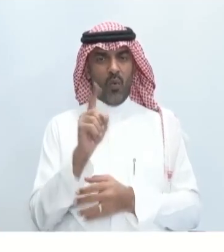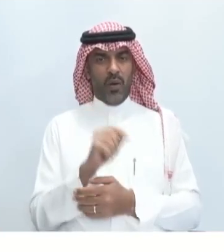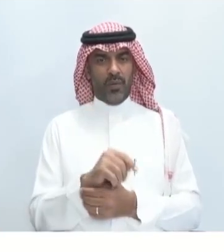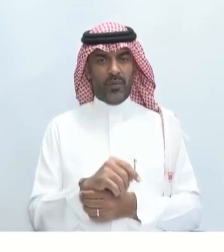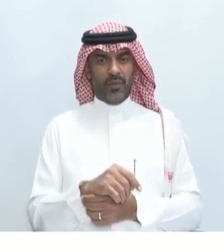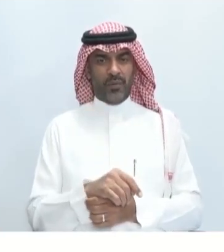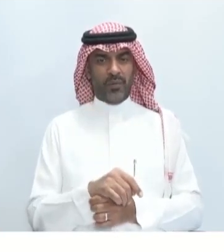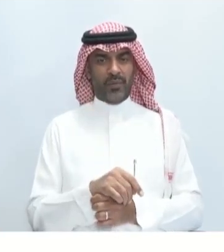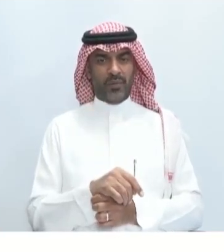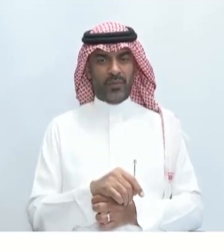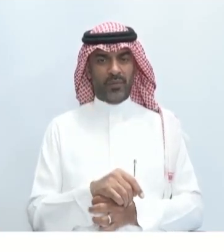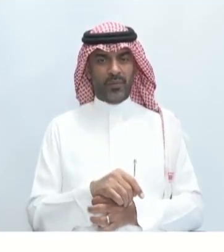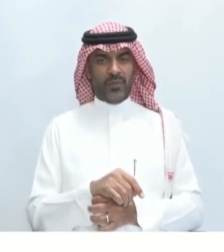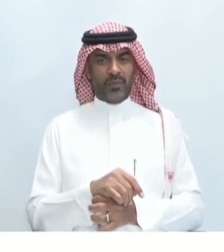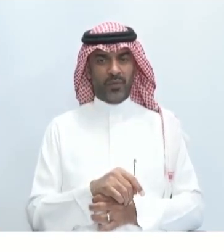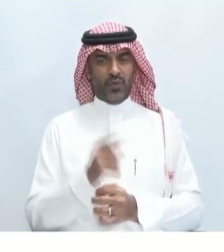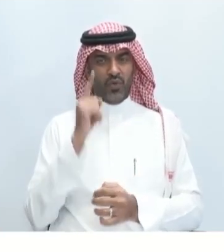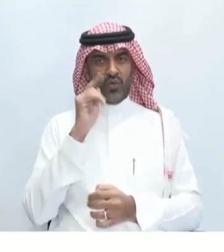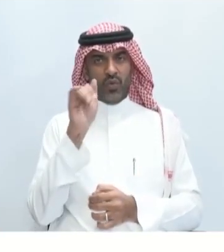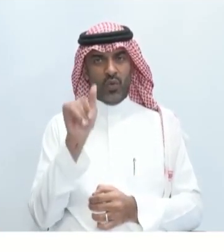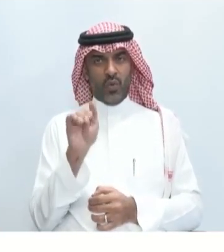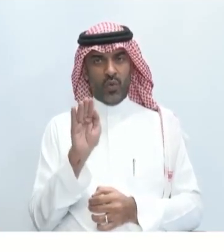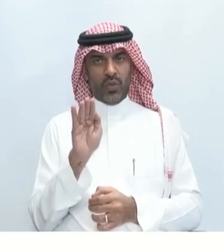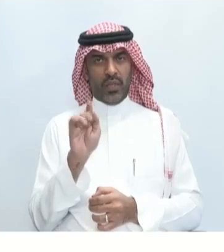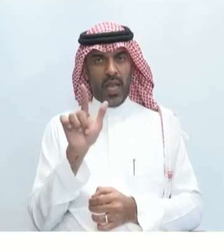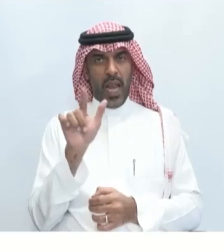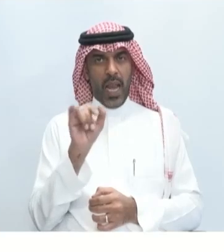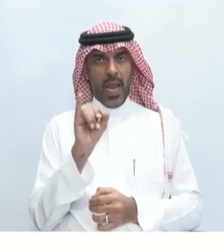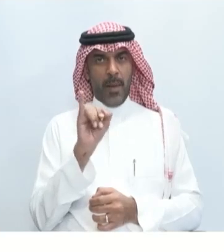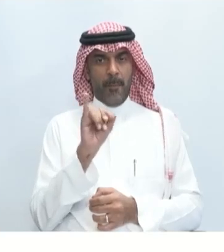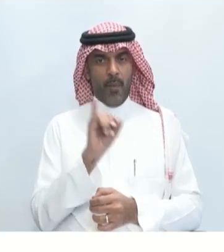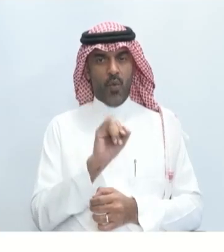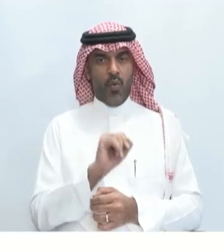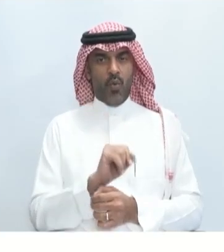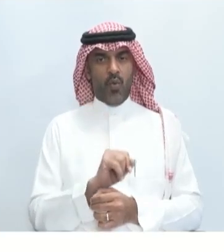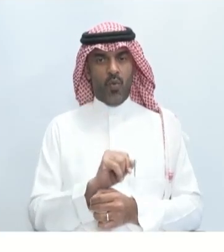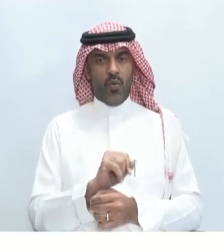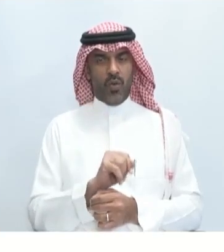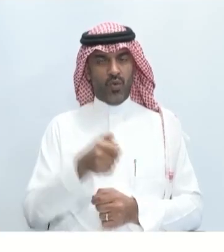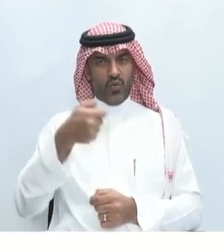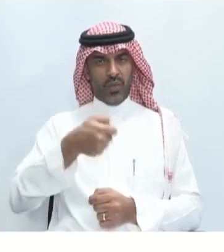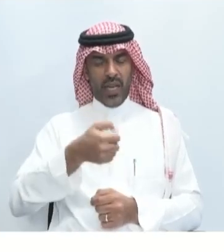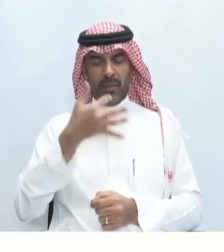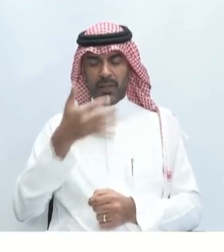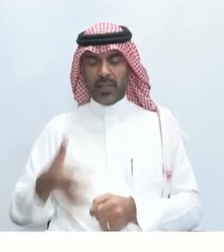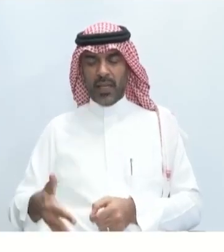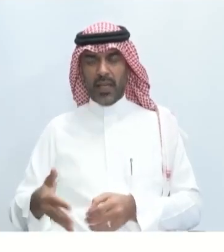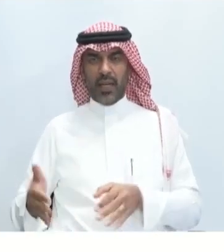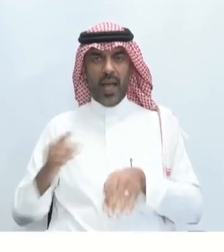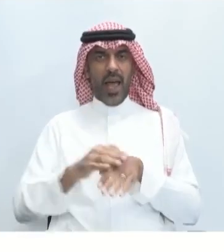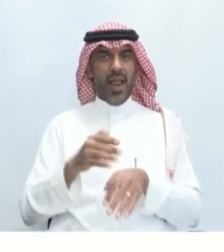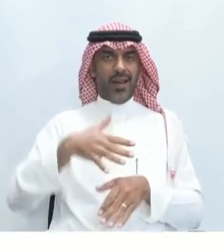جمله يسلم الصغير على الكبير في الجمله